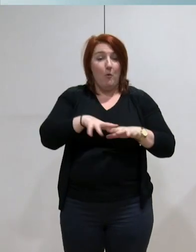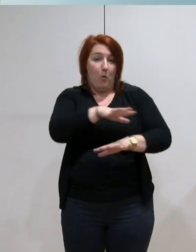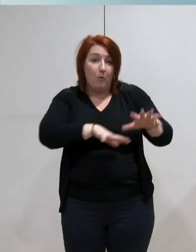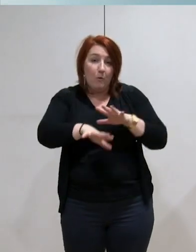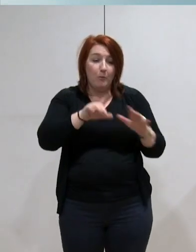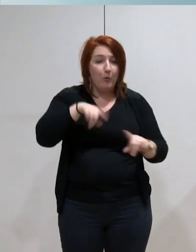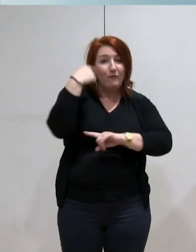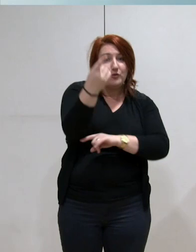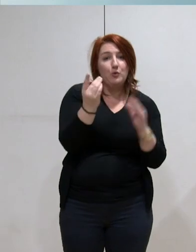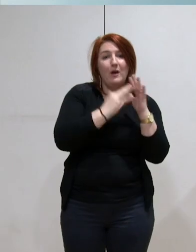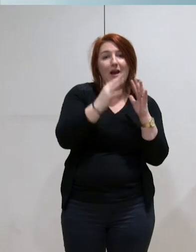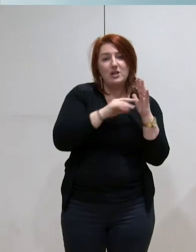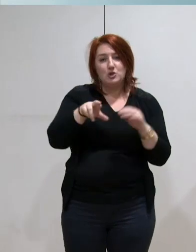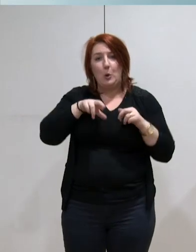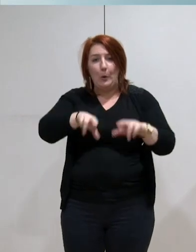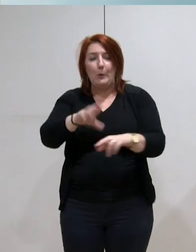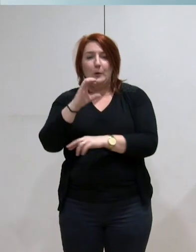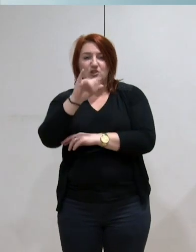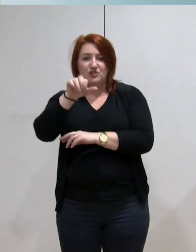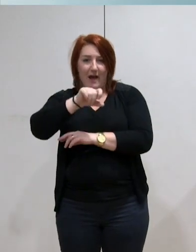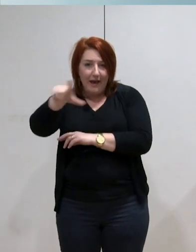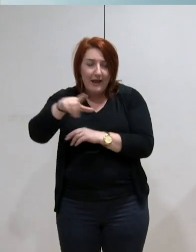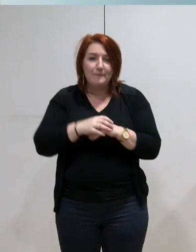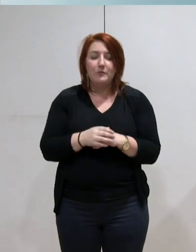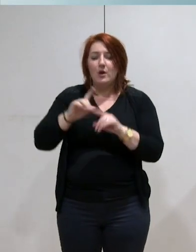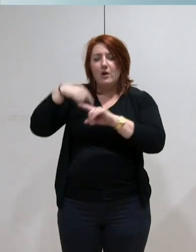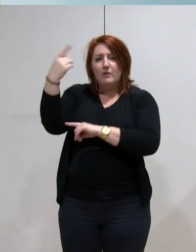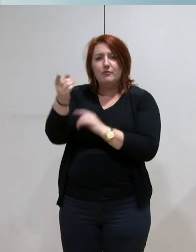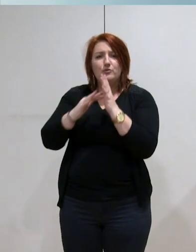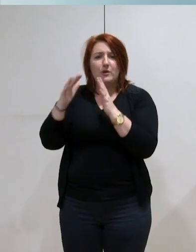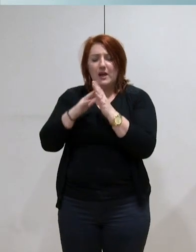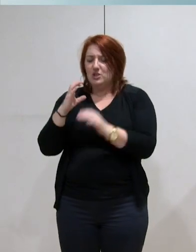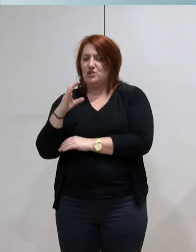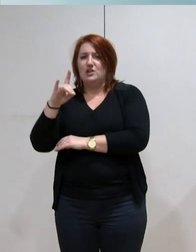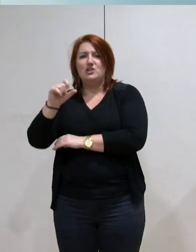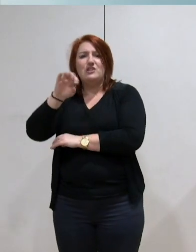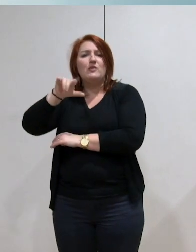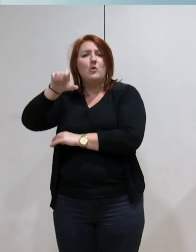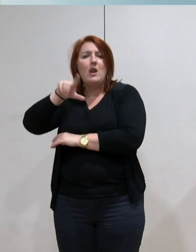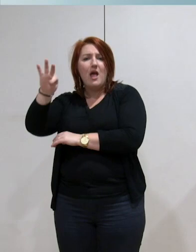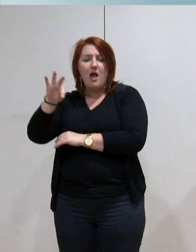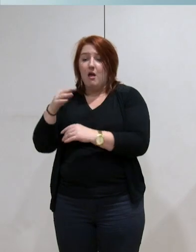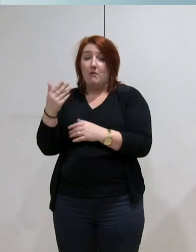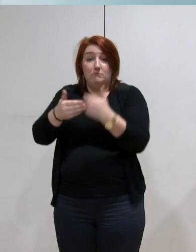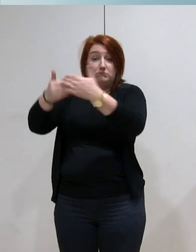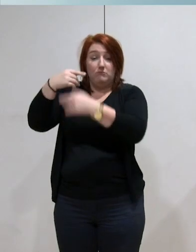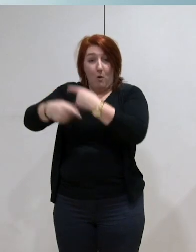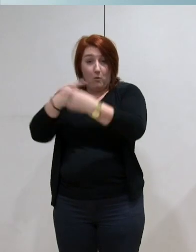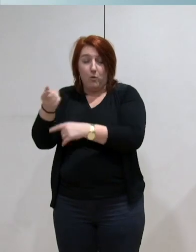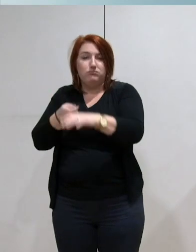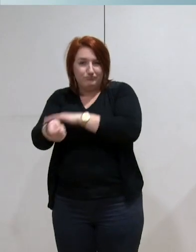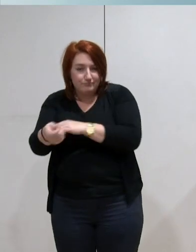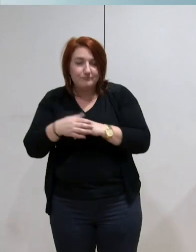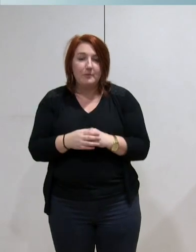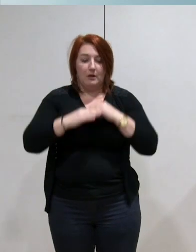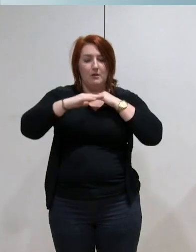Charel lancer l'acquisition d'un local pour la future crèche sur le secteur du Châtelet en cours d'urbanisation de refaire entièrement l'accès